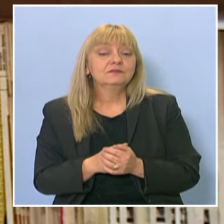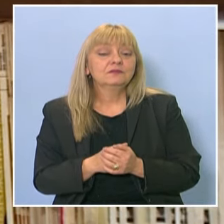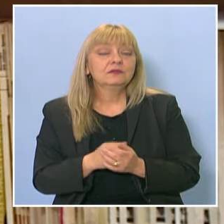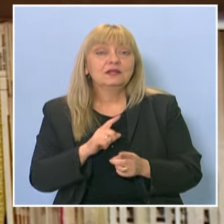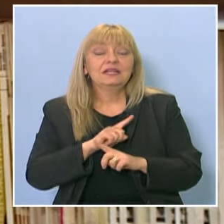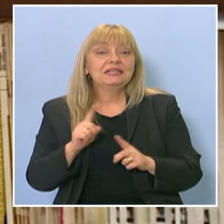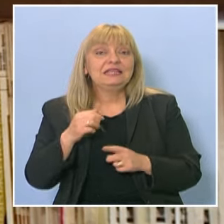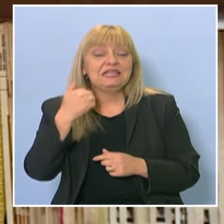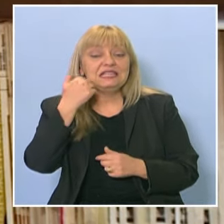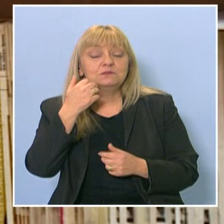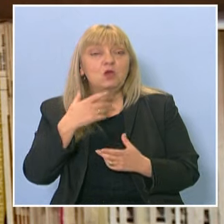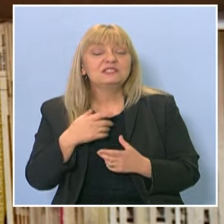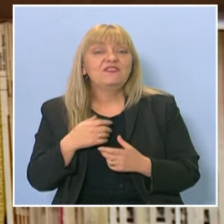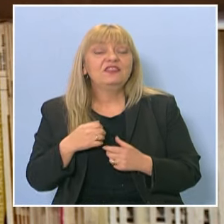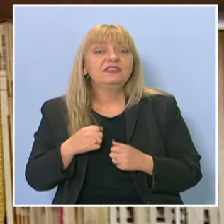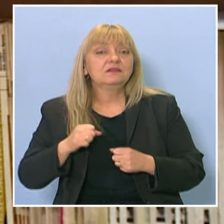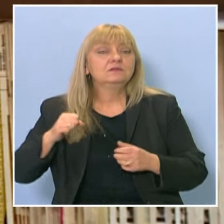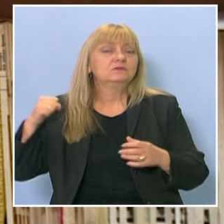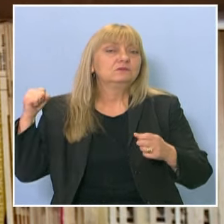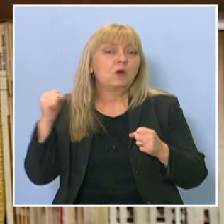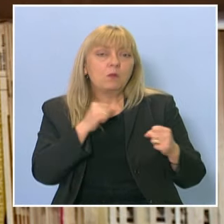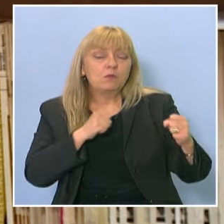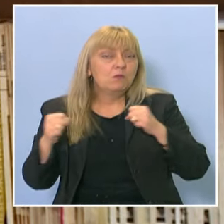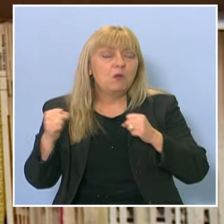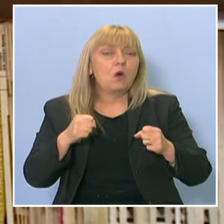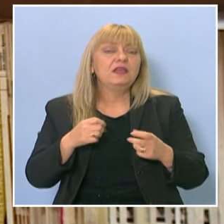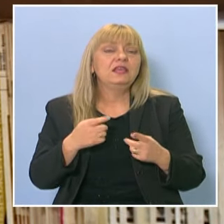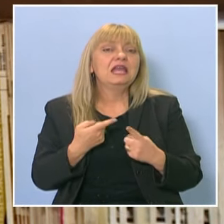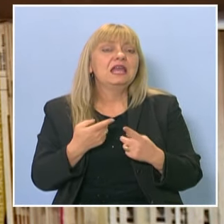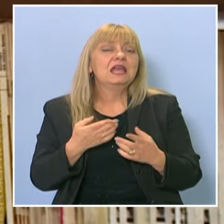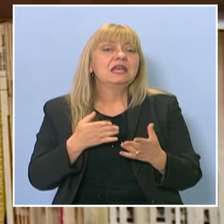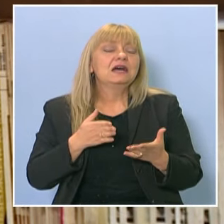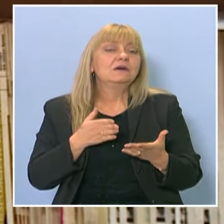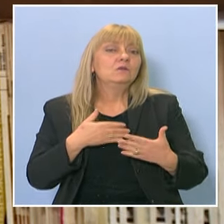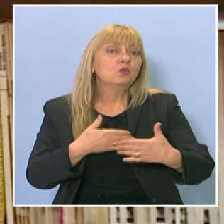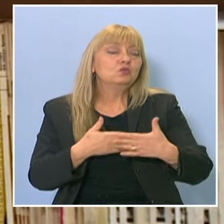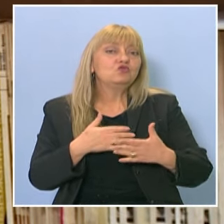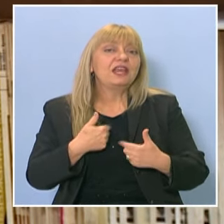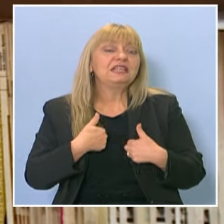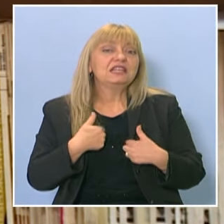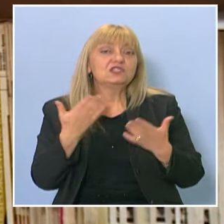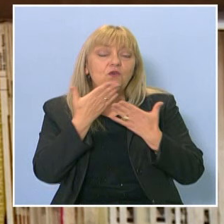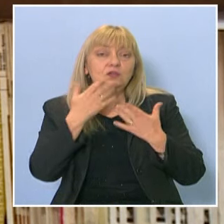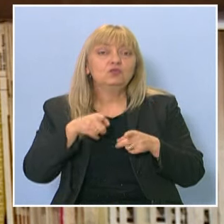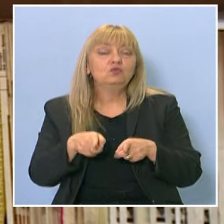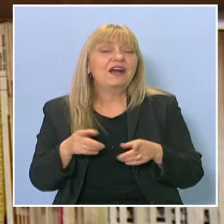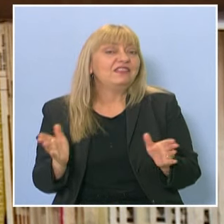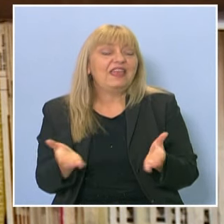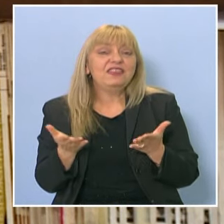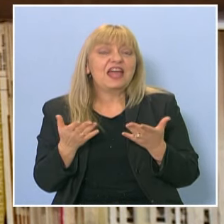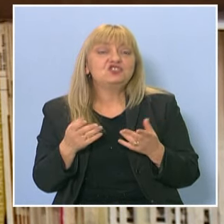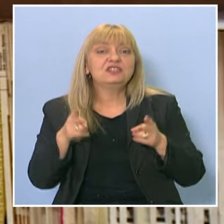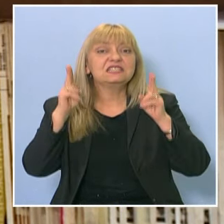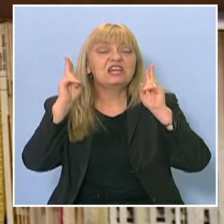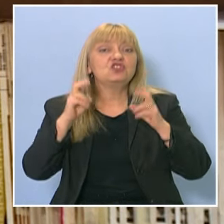да не употребяват физическо насилие едно спрямо друго, че не е този начин за решаване на проблема, ако